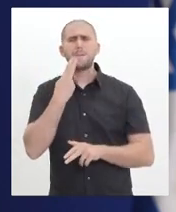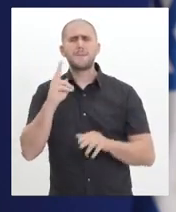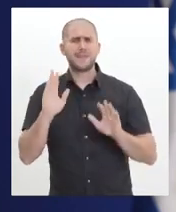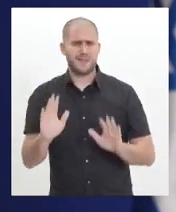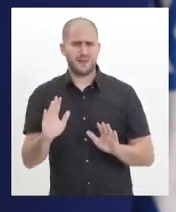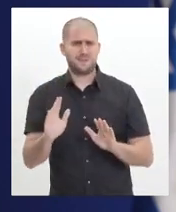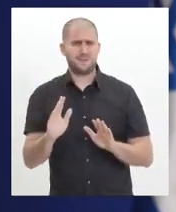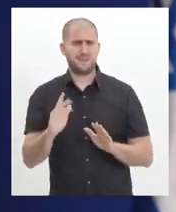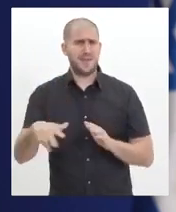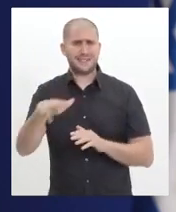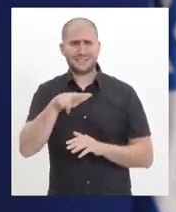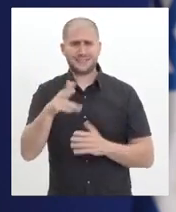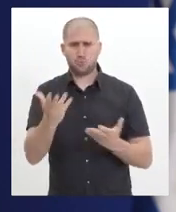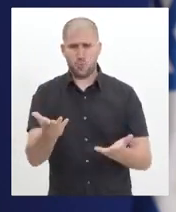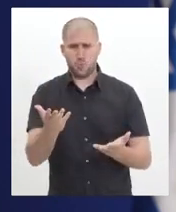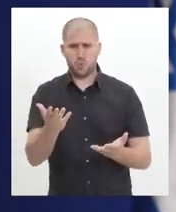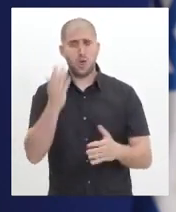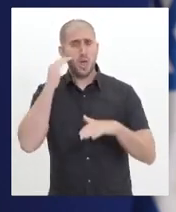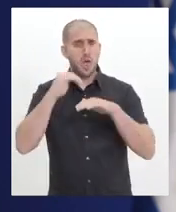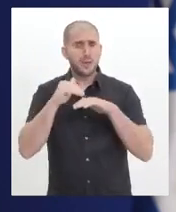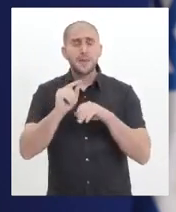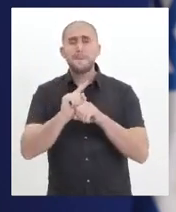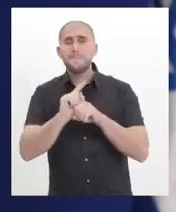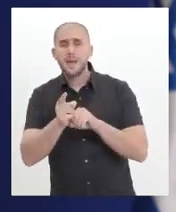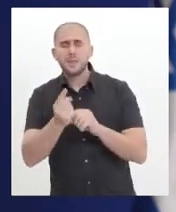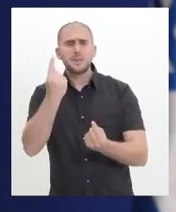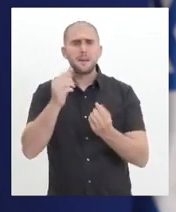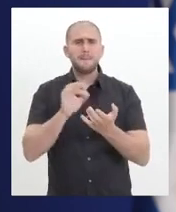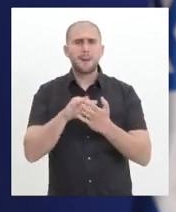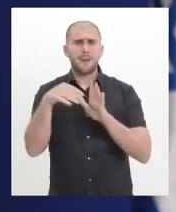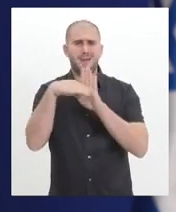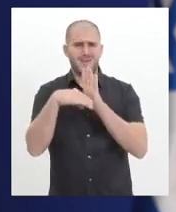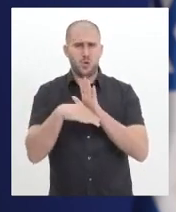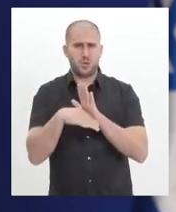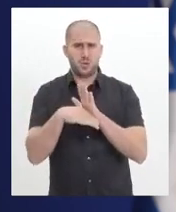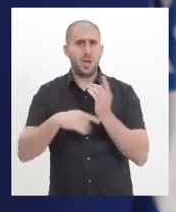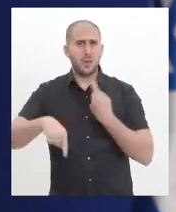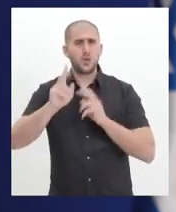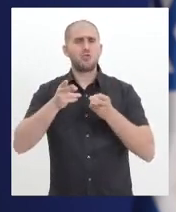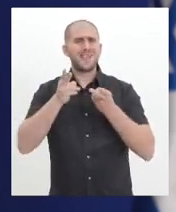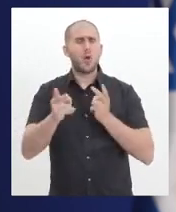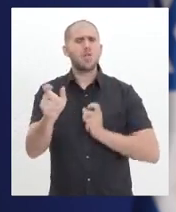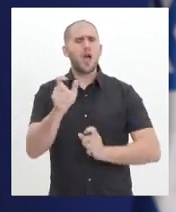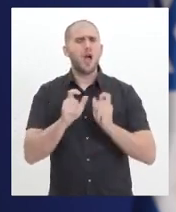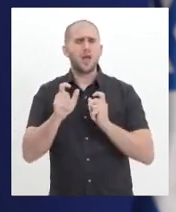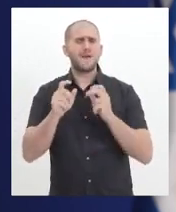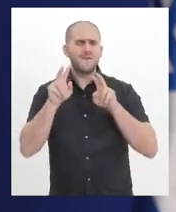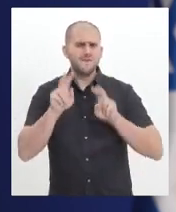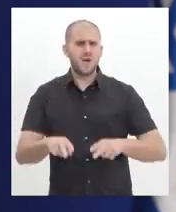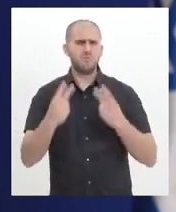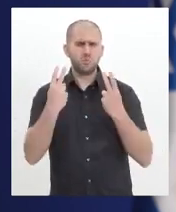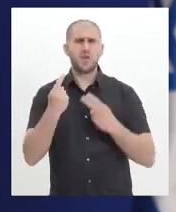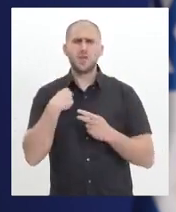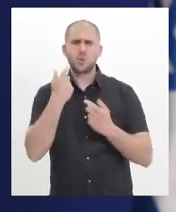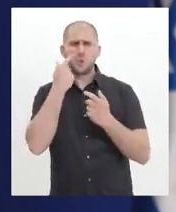בפני הציבור להתקן מיד שיהיו הנחיות לנו יש יכולת הגנה משמעותית אנחנו